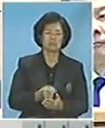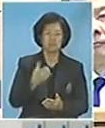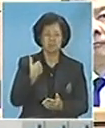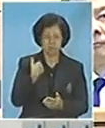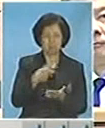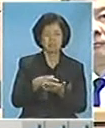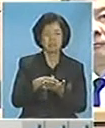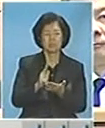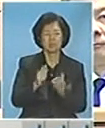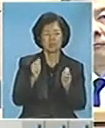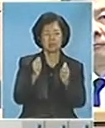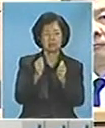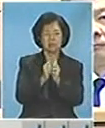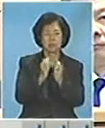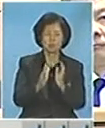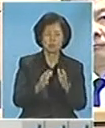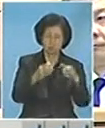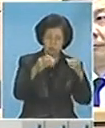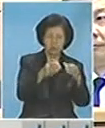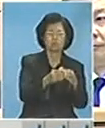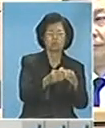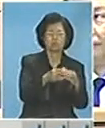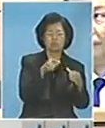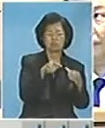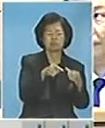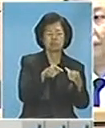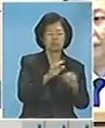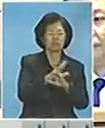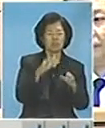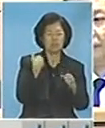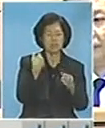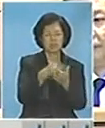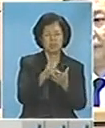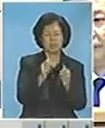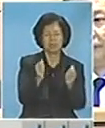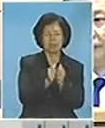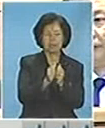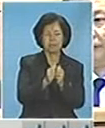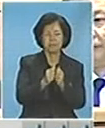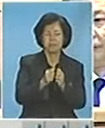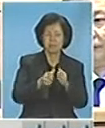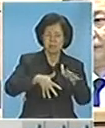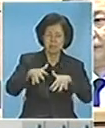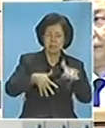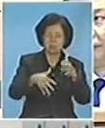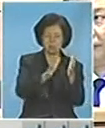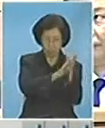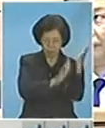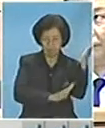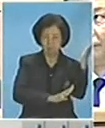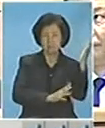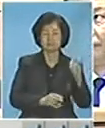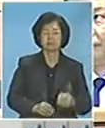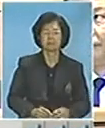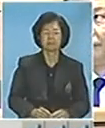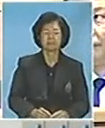น์ต่อคนเฉพาะกลุ่มเท่านั้นซึ่งไม่เป็นประโยชน์ต่อพี่น้องประชาชนทั้งประเทศแต่อย่างใดท่านประธาน